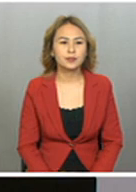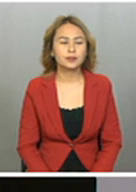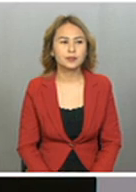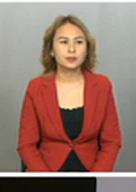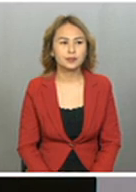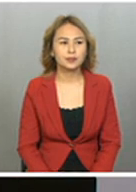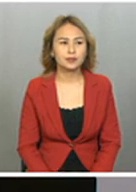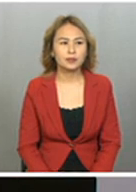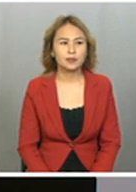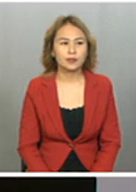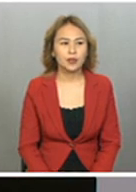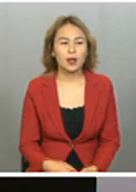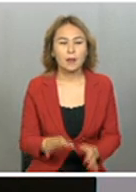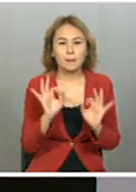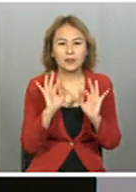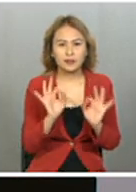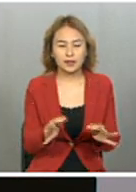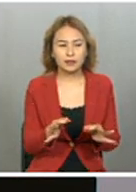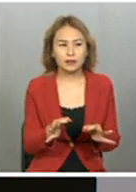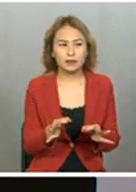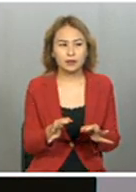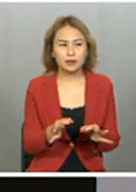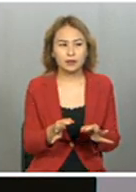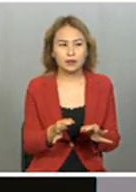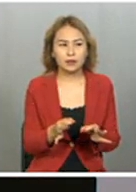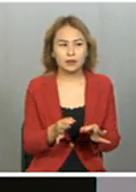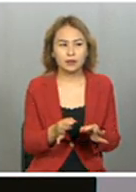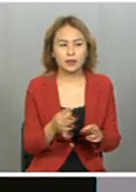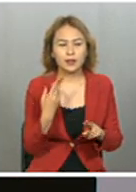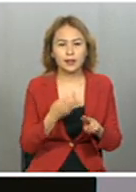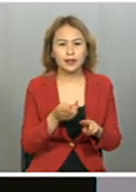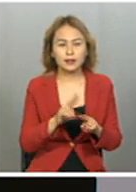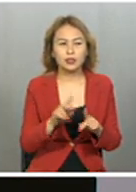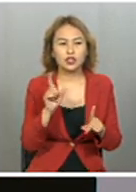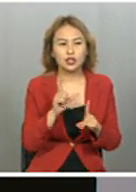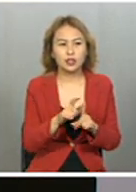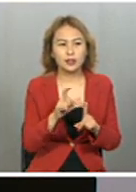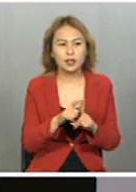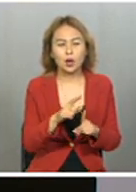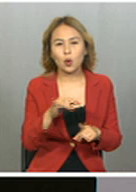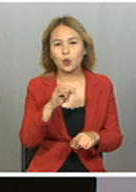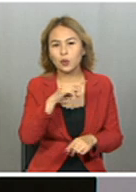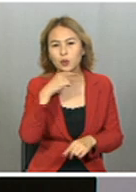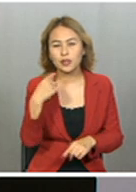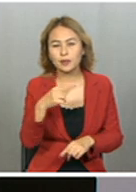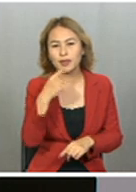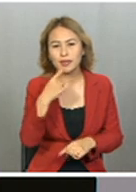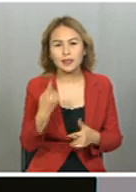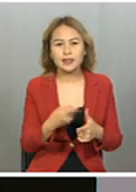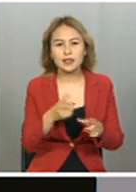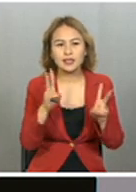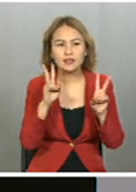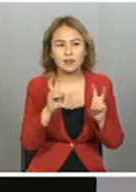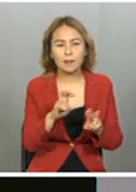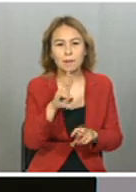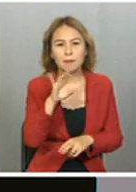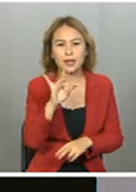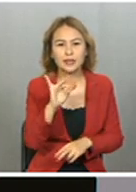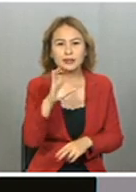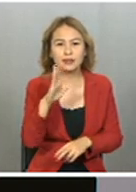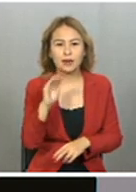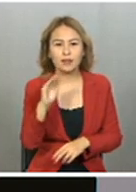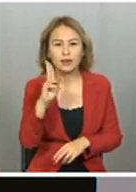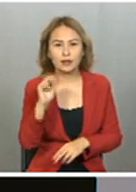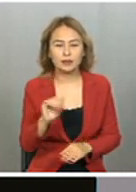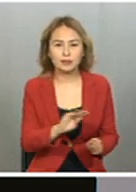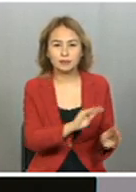Верно. Эта часть слова в русском языке называется приставка.